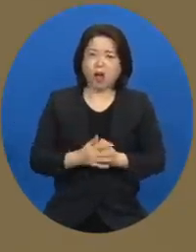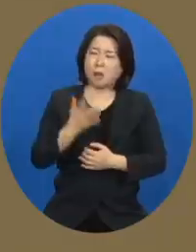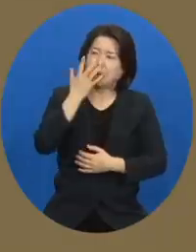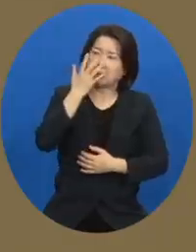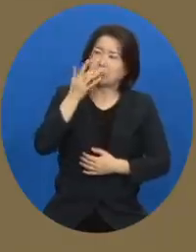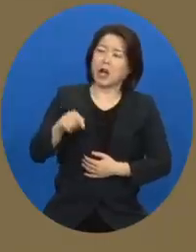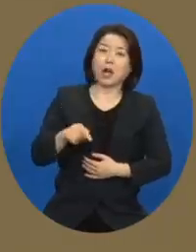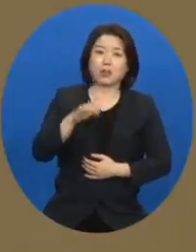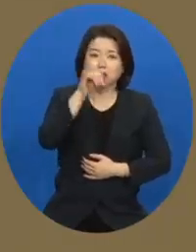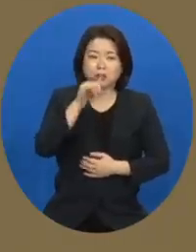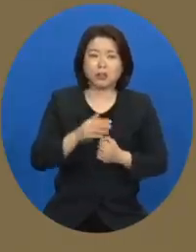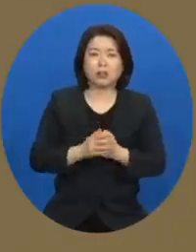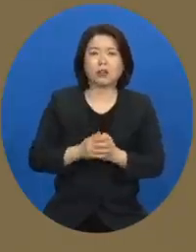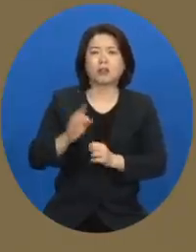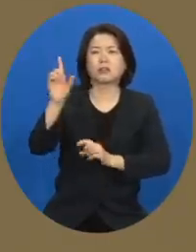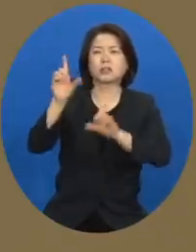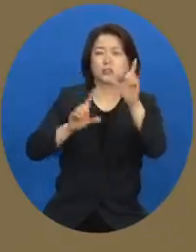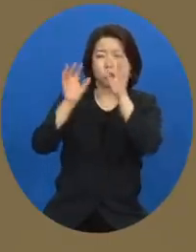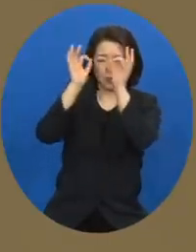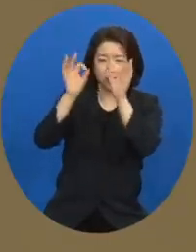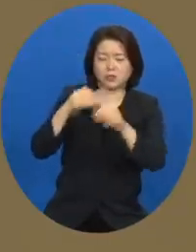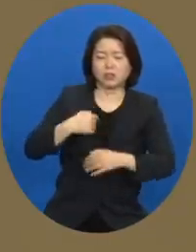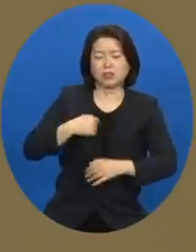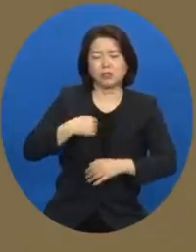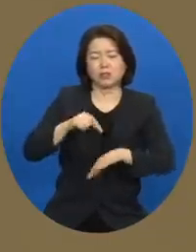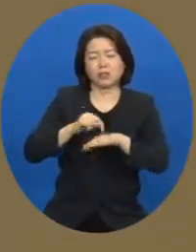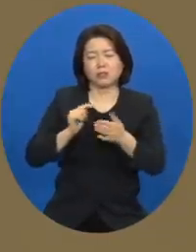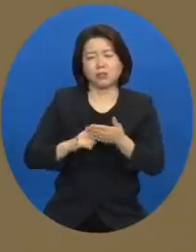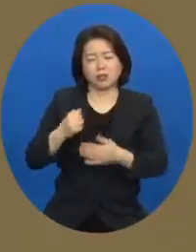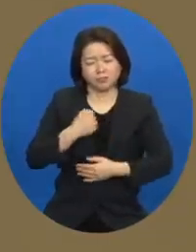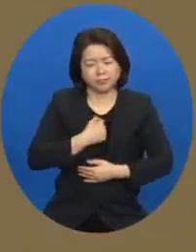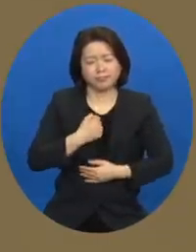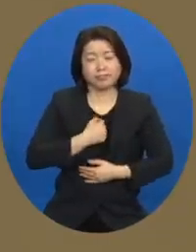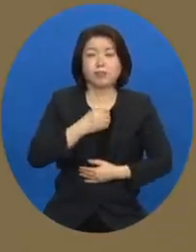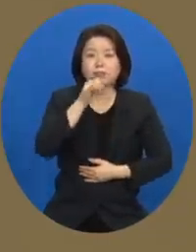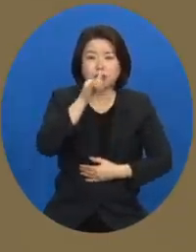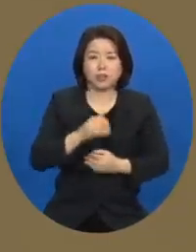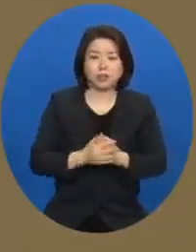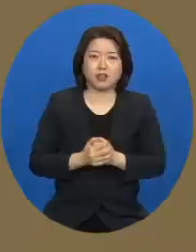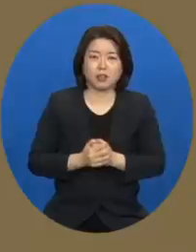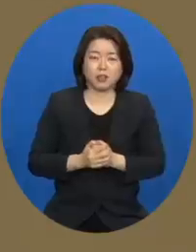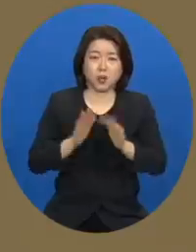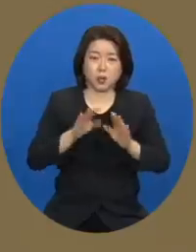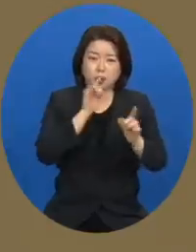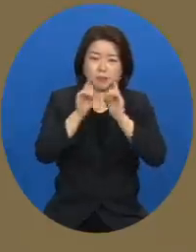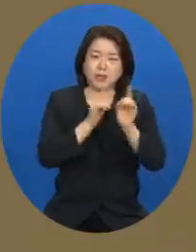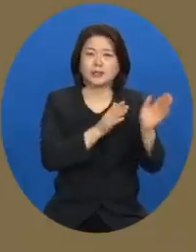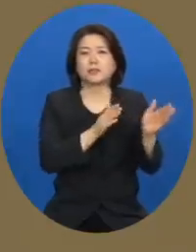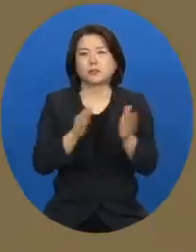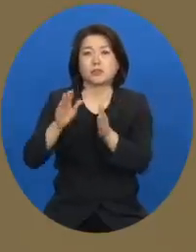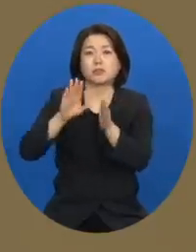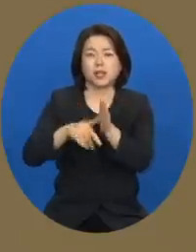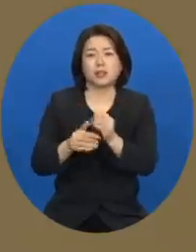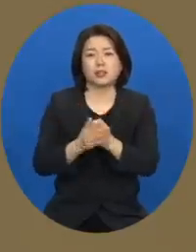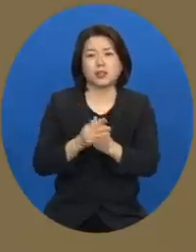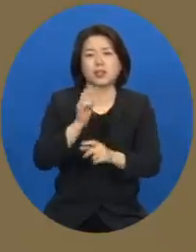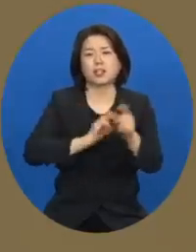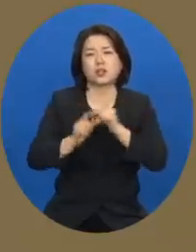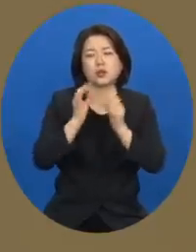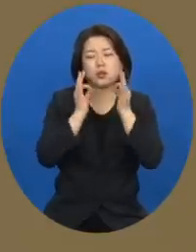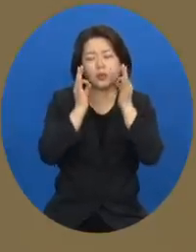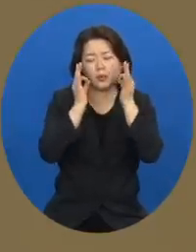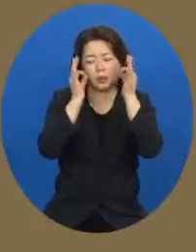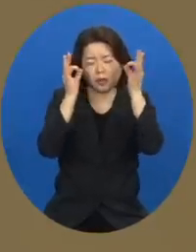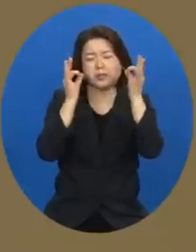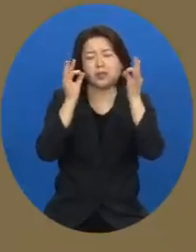저를 참 애통하게 합니다. 오늘 이 말씀을 준비하면서 더욱 마음이 간절했던